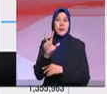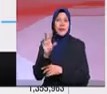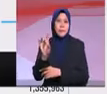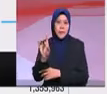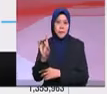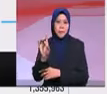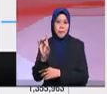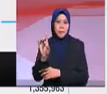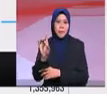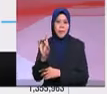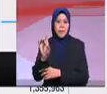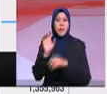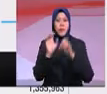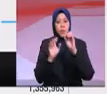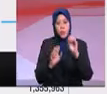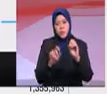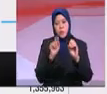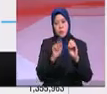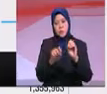52,638, iaitu